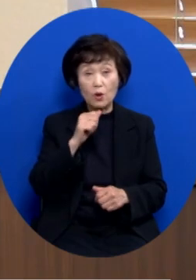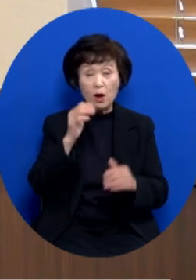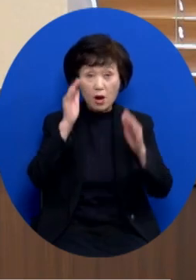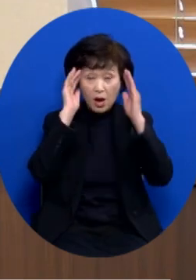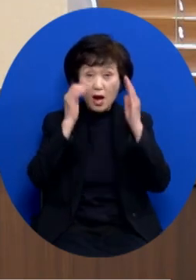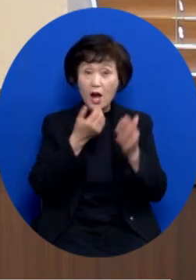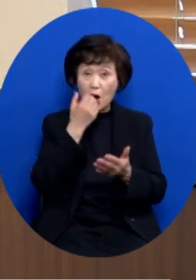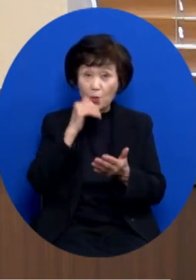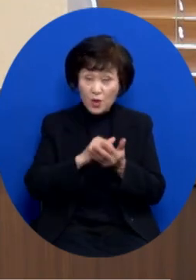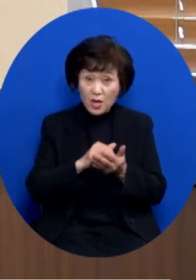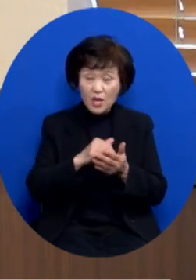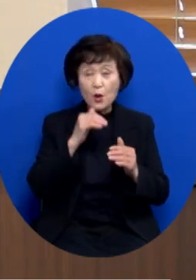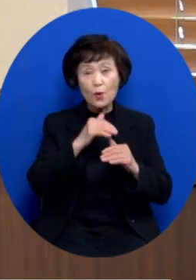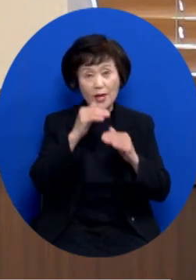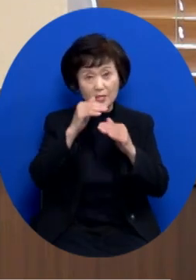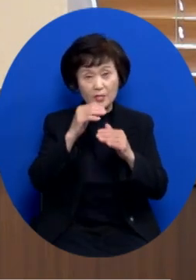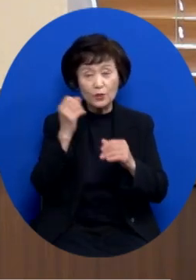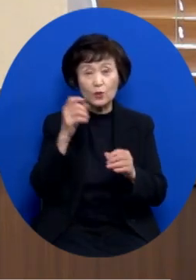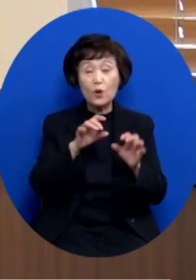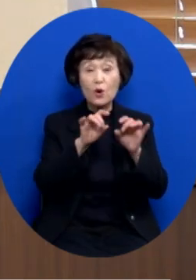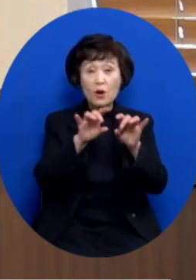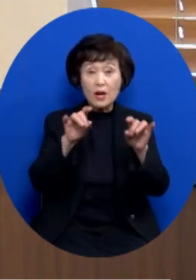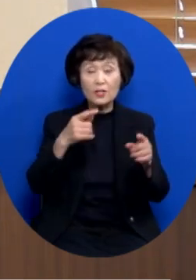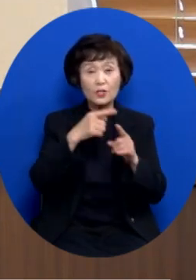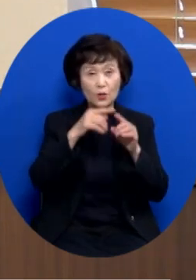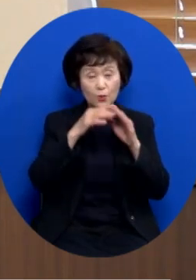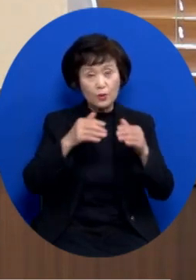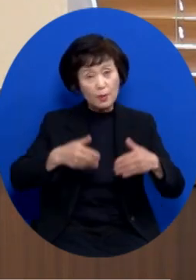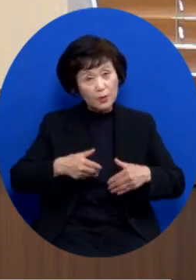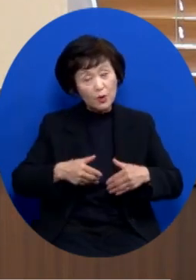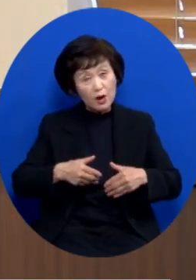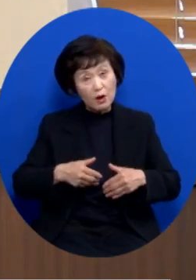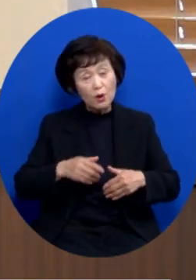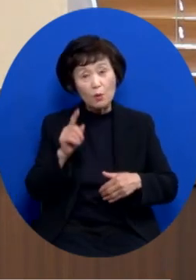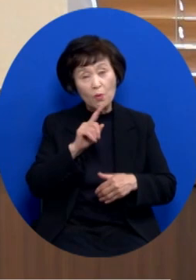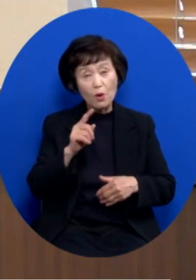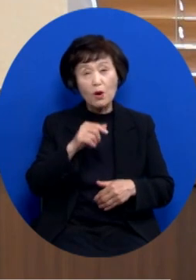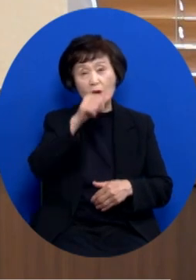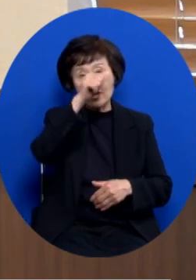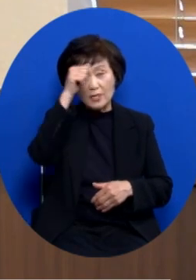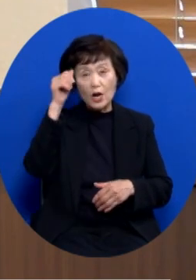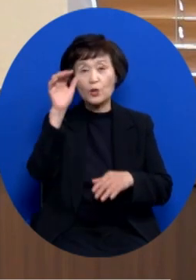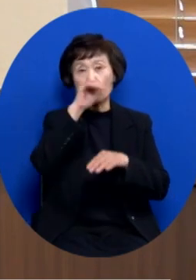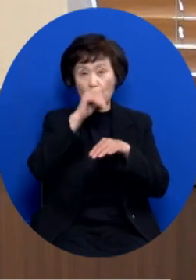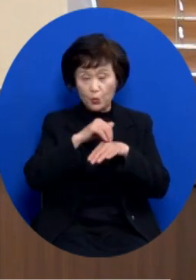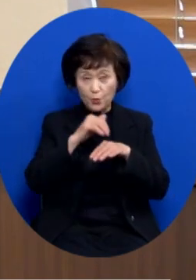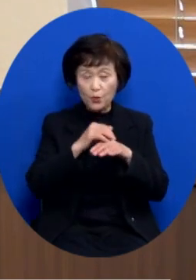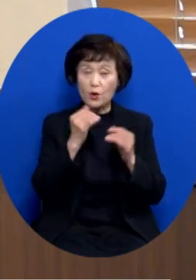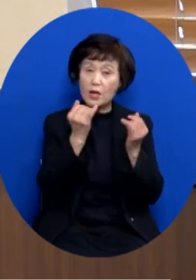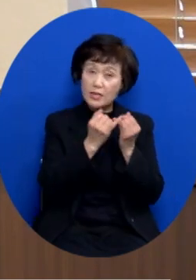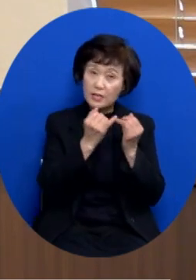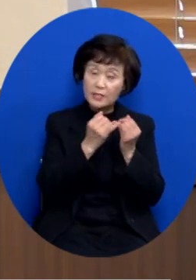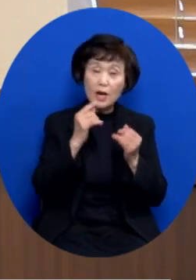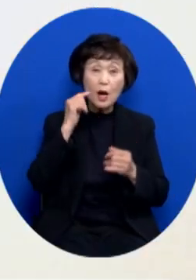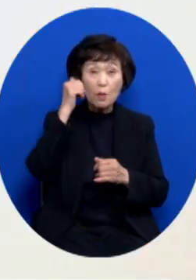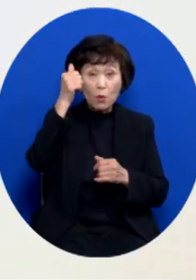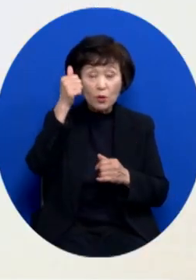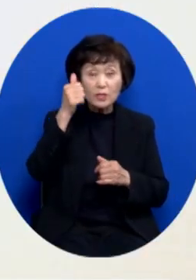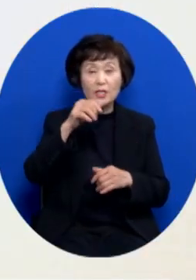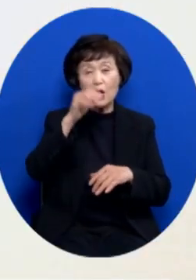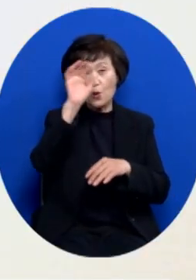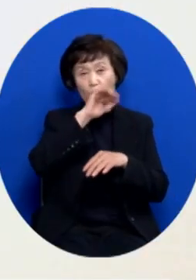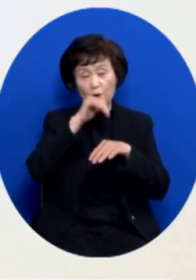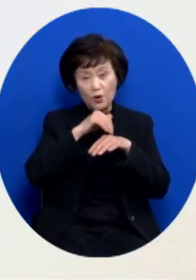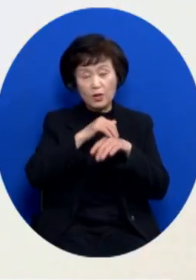과정뿐만이 아니라 개교회가 필요한 장로 훈련이라든가 또 여자 사역자 훈련이라든가